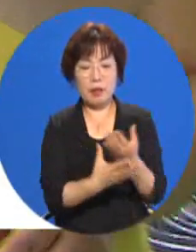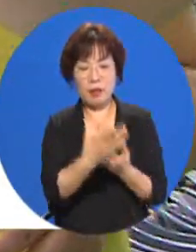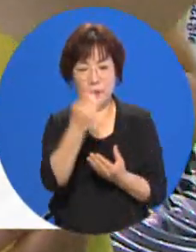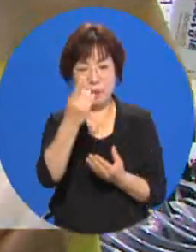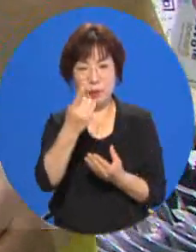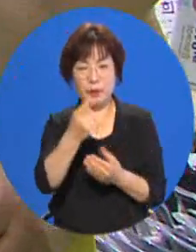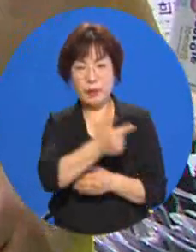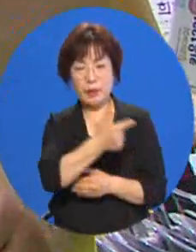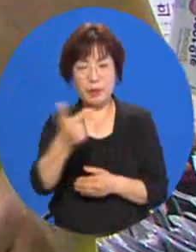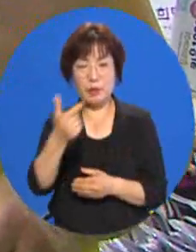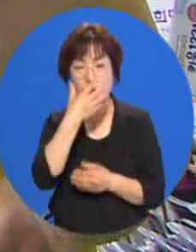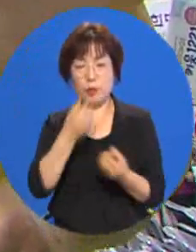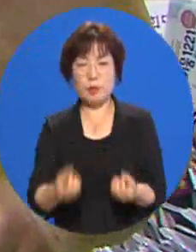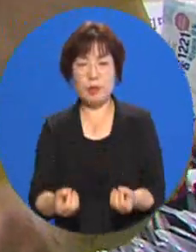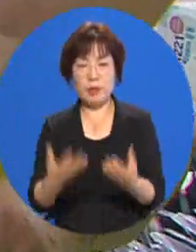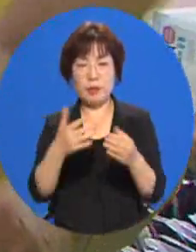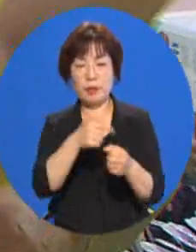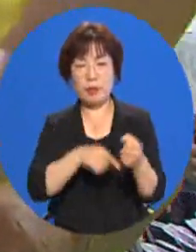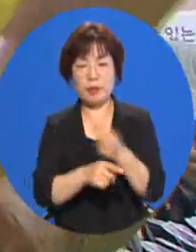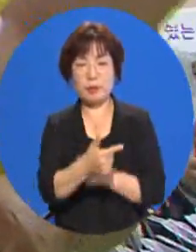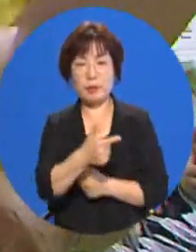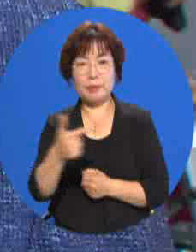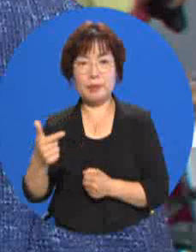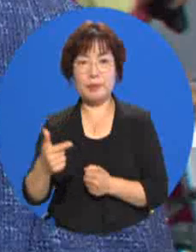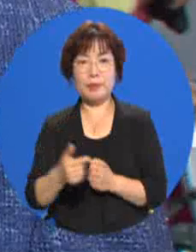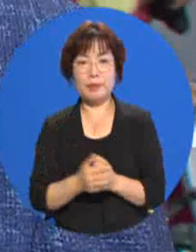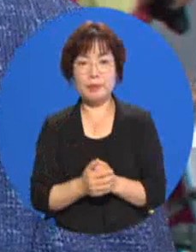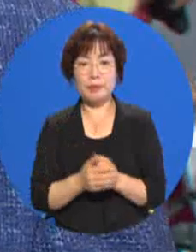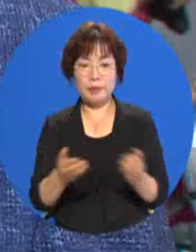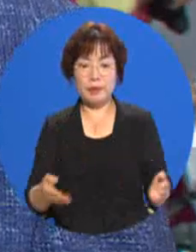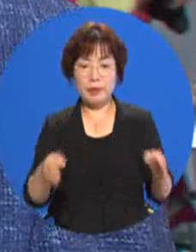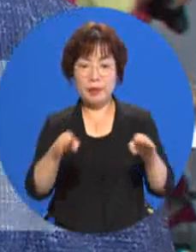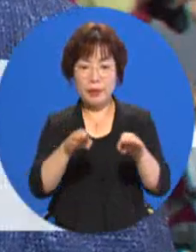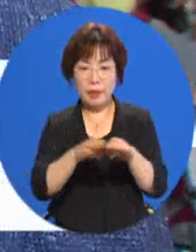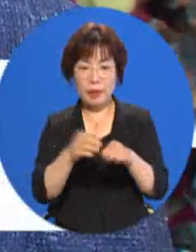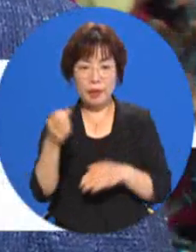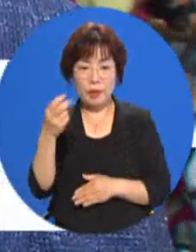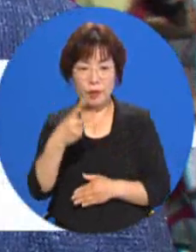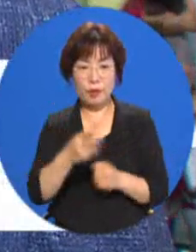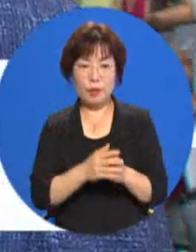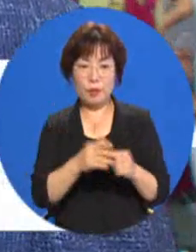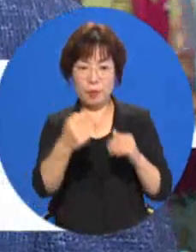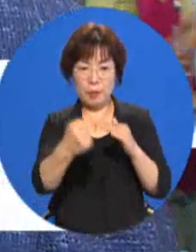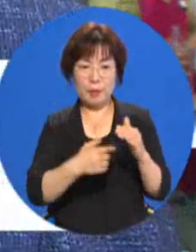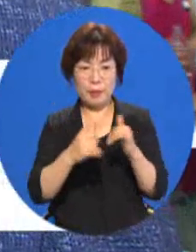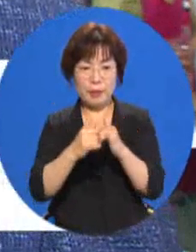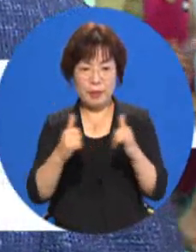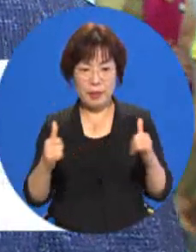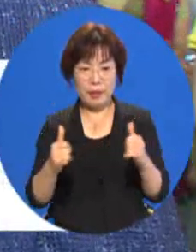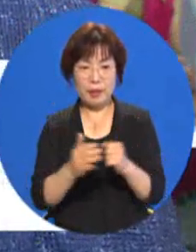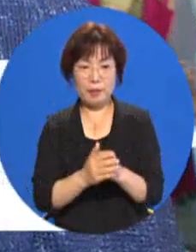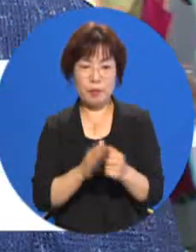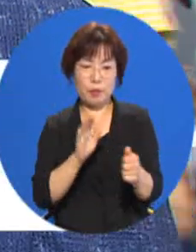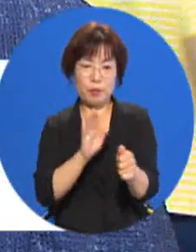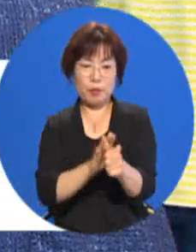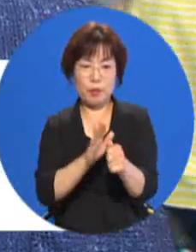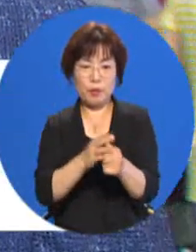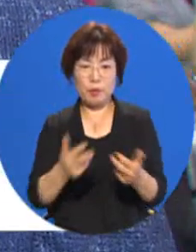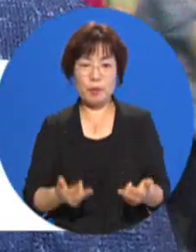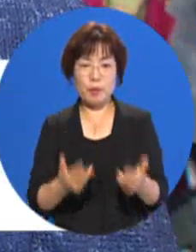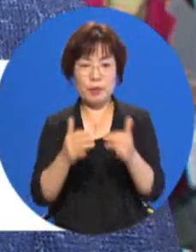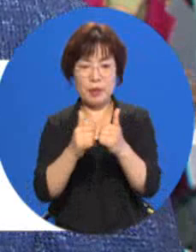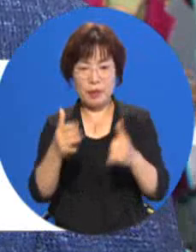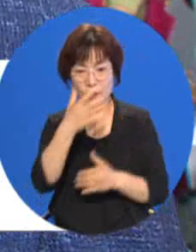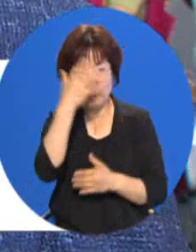복지 행사가 다시 통합돼 의미를 더했습니다. 기관들 그리고 그 이용하는 이용자분들 그리고 그